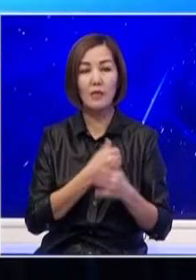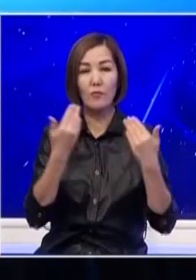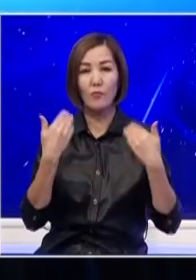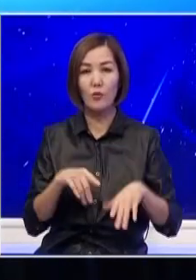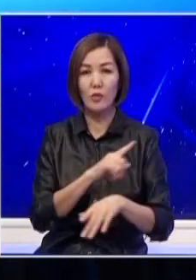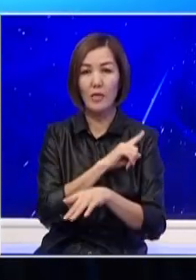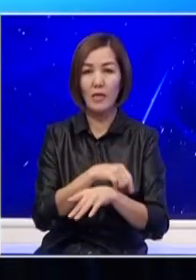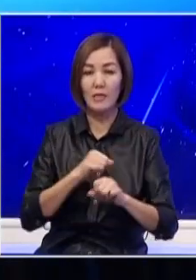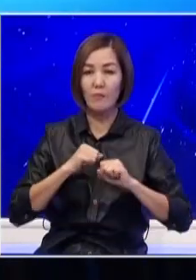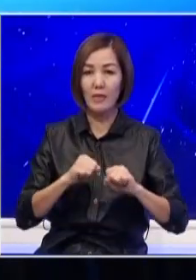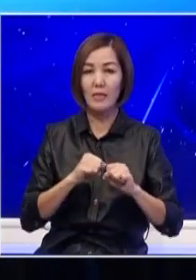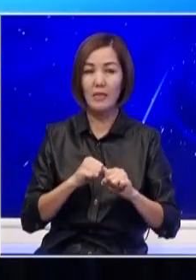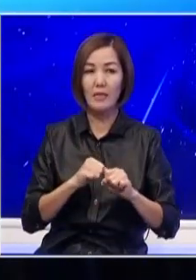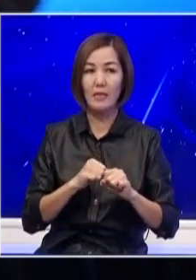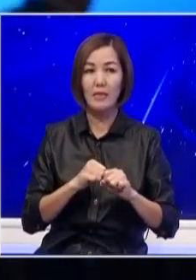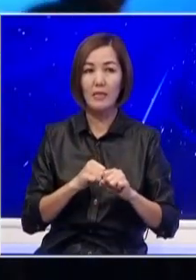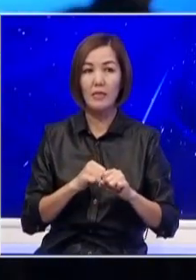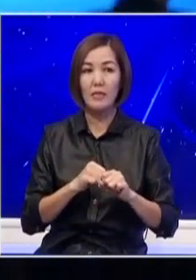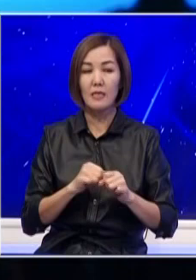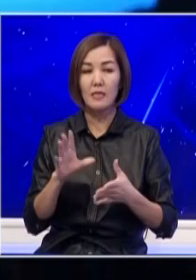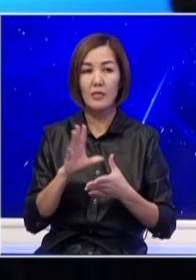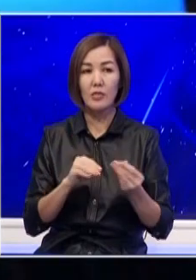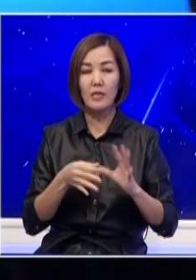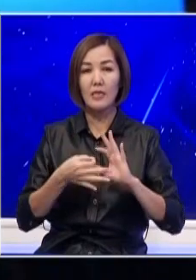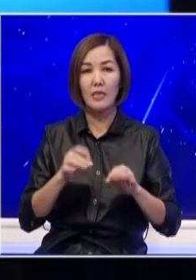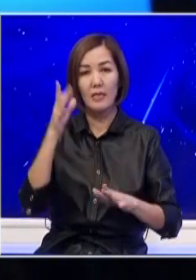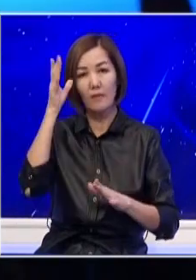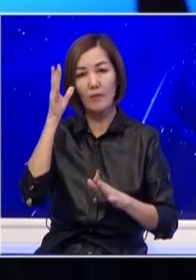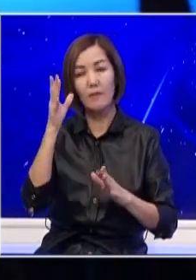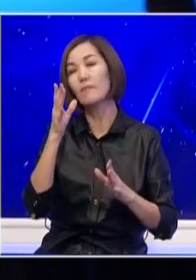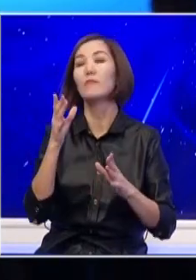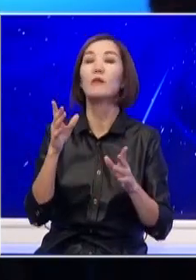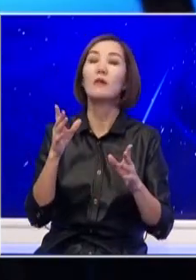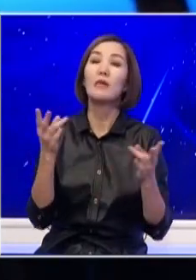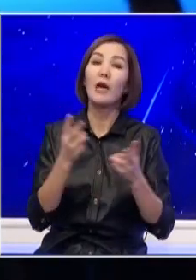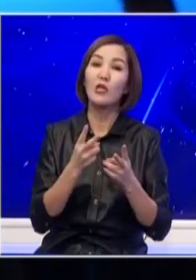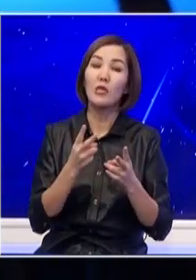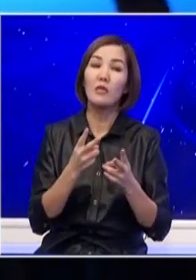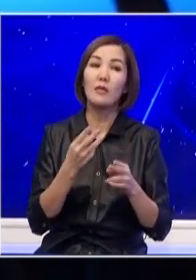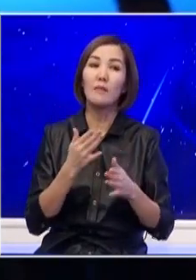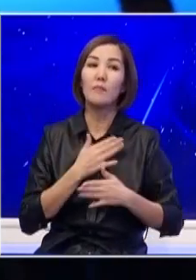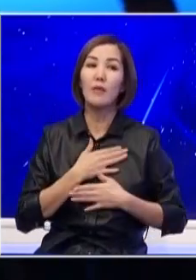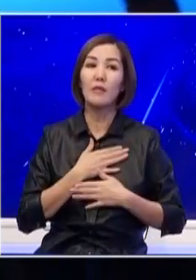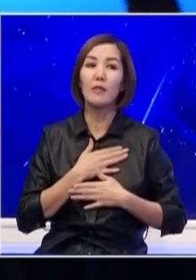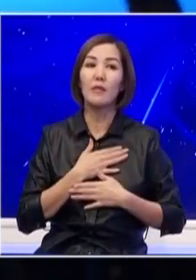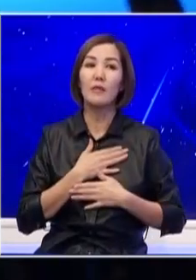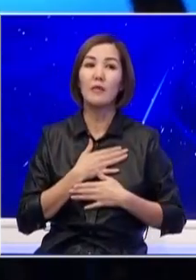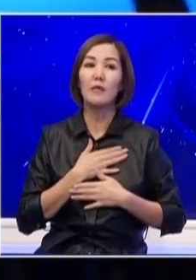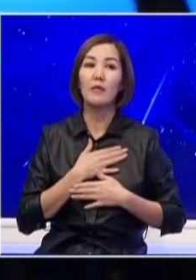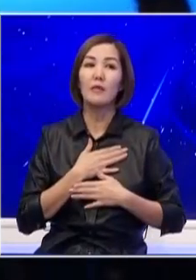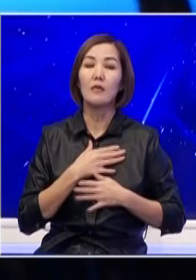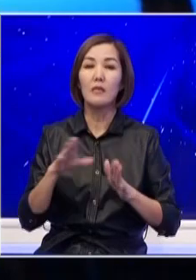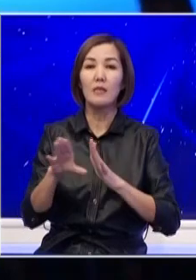нағыз батылдық пен әскери ерлікті және де нақты білімді игерумен ерекшеленеді. Мен өзімнің инженерлік әскерлер